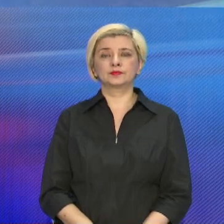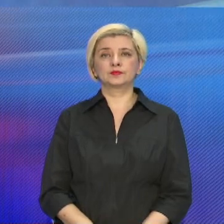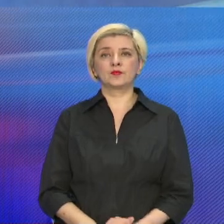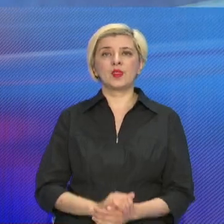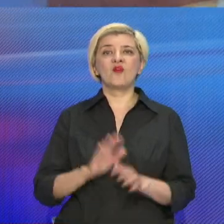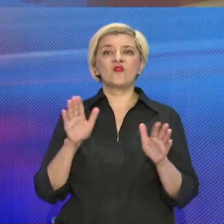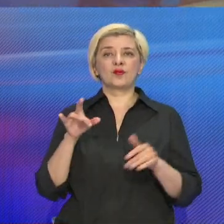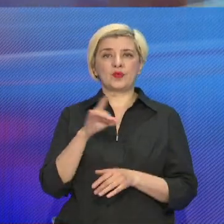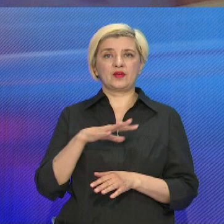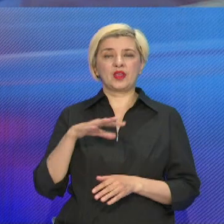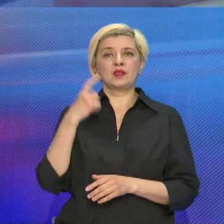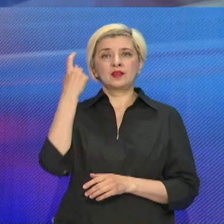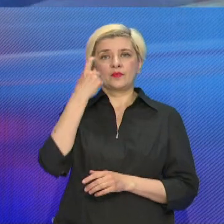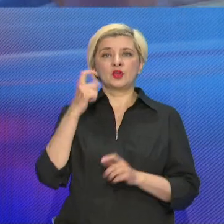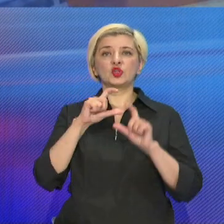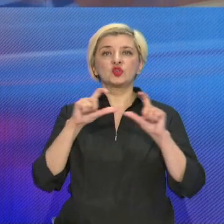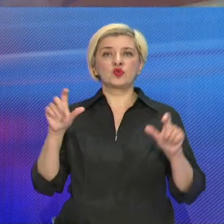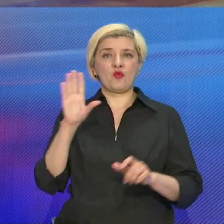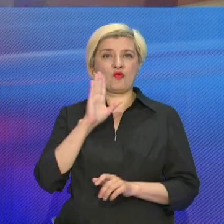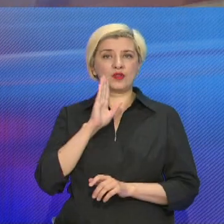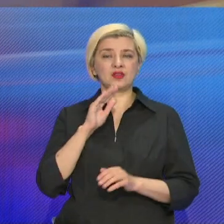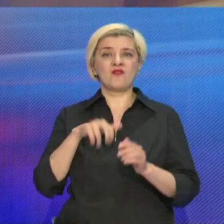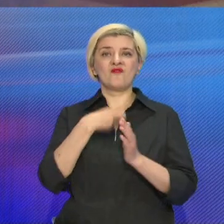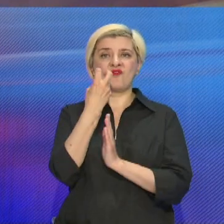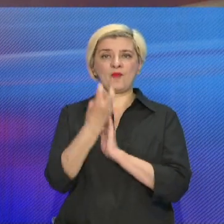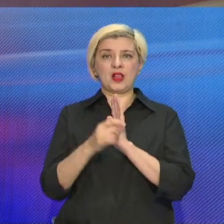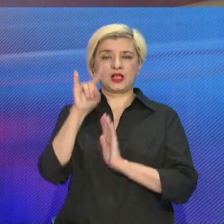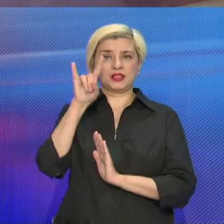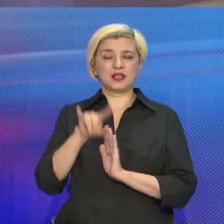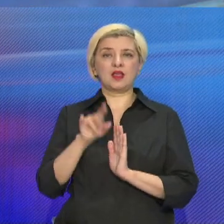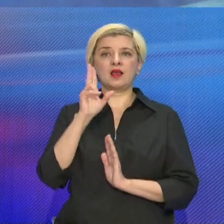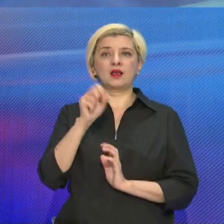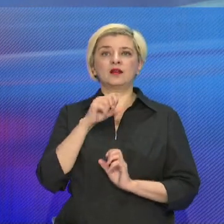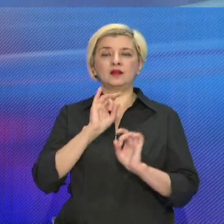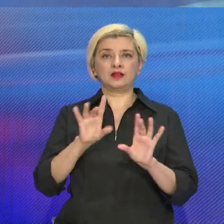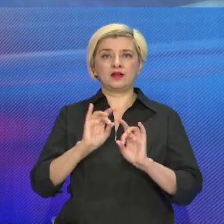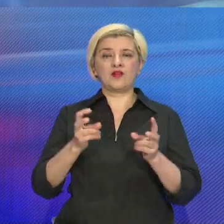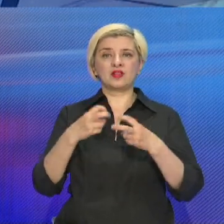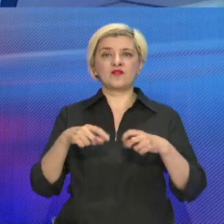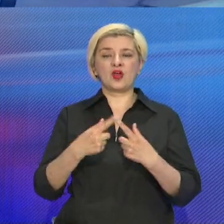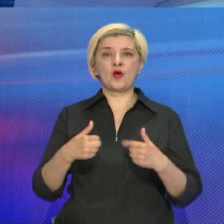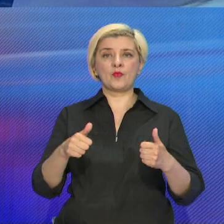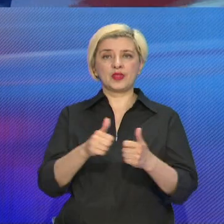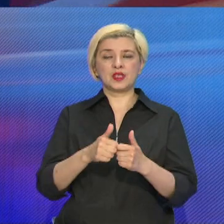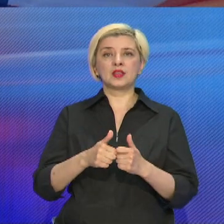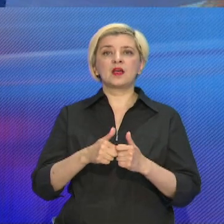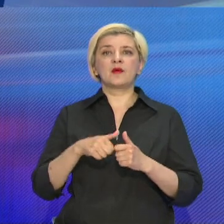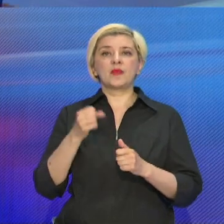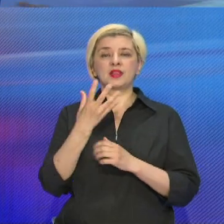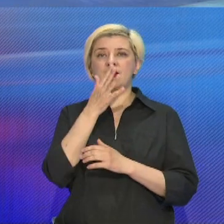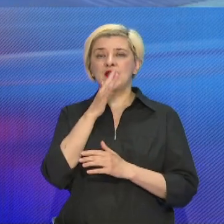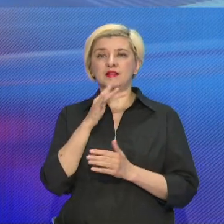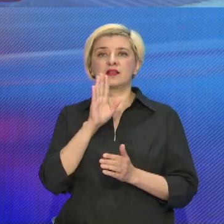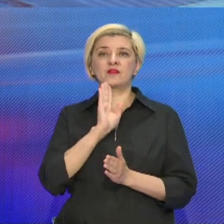У Ворновском районе нецвероза школьница выпала из окна. Как поведомляет следчий комитет, 15-годовая девчина была у гостях у